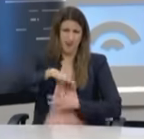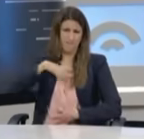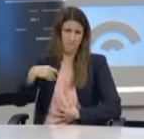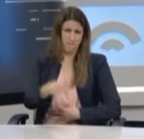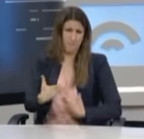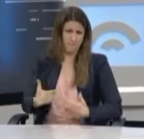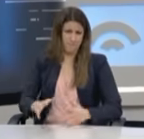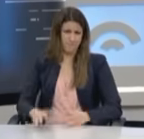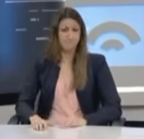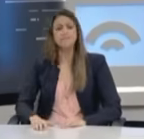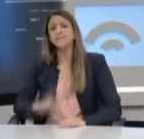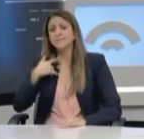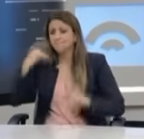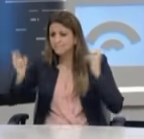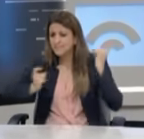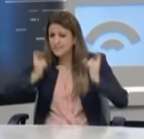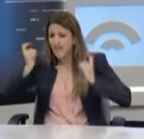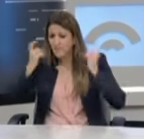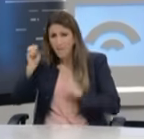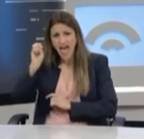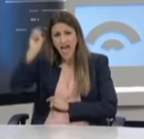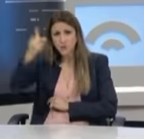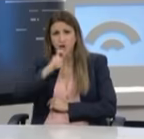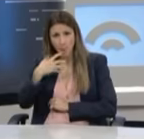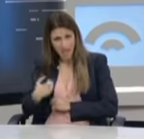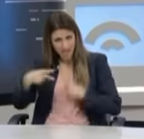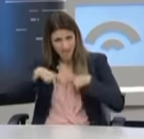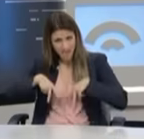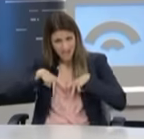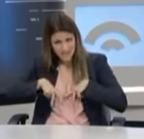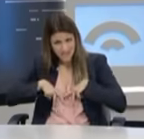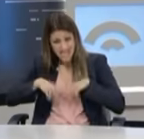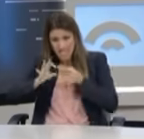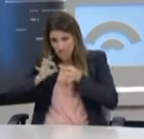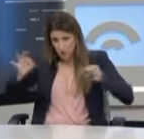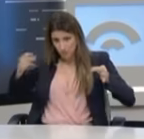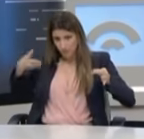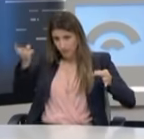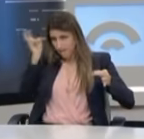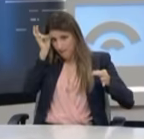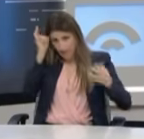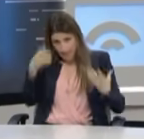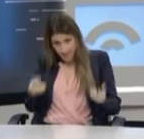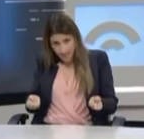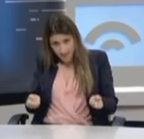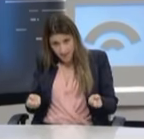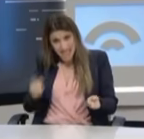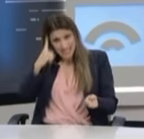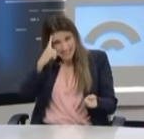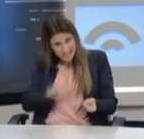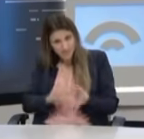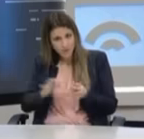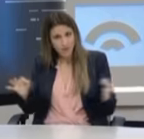πολιτική ησυχία, είναι παρακαλώ. Ησυχία. Και ανιστόρητη και επιπόλαιη. Και γι' αυτό είναι επικίνδυνη.